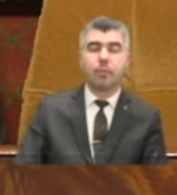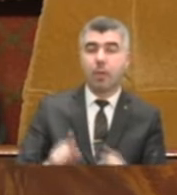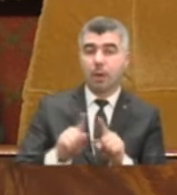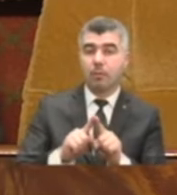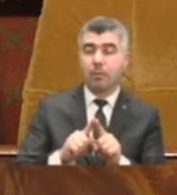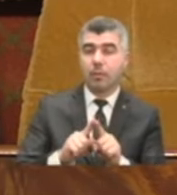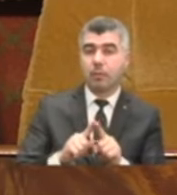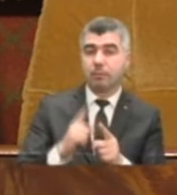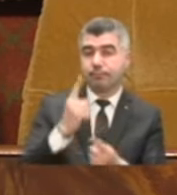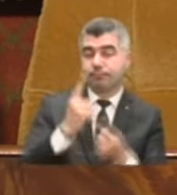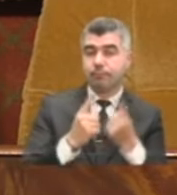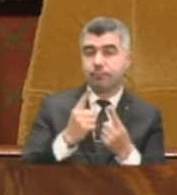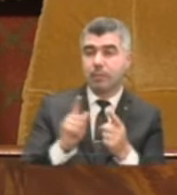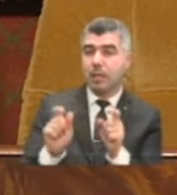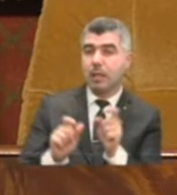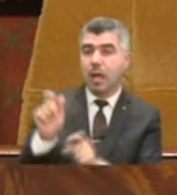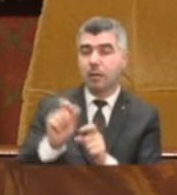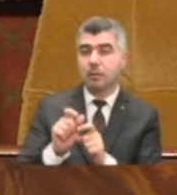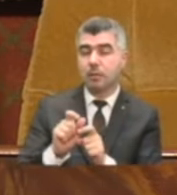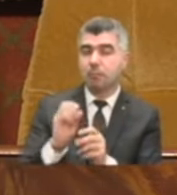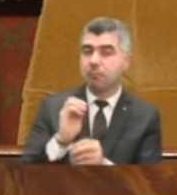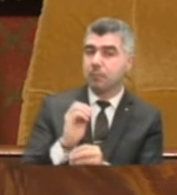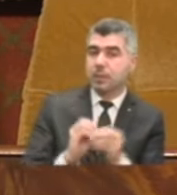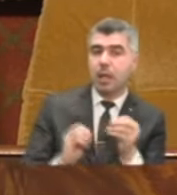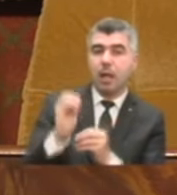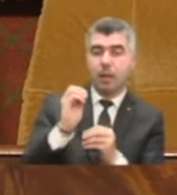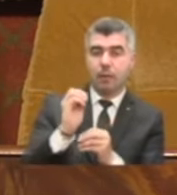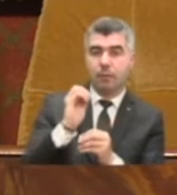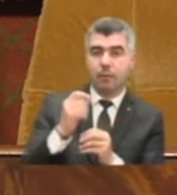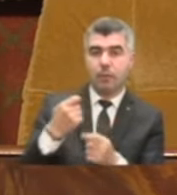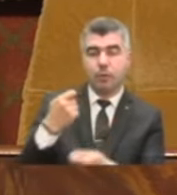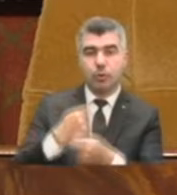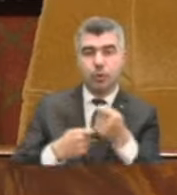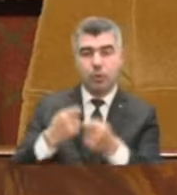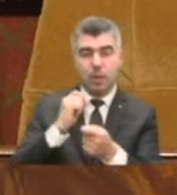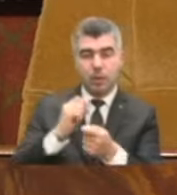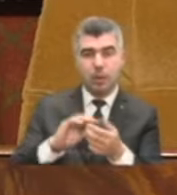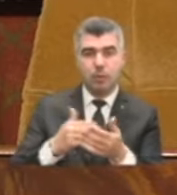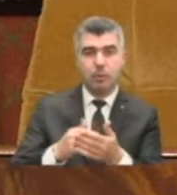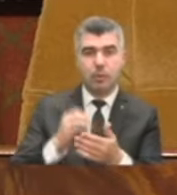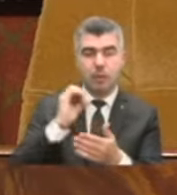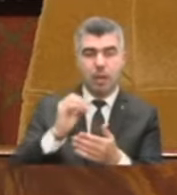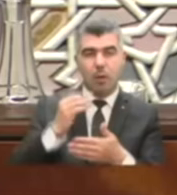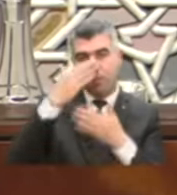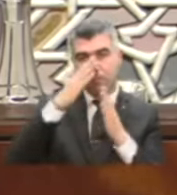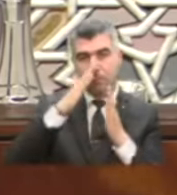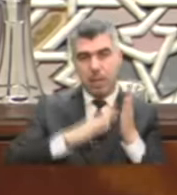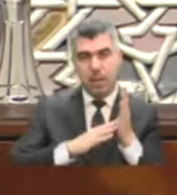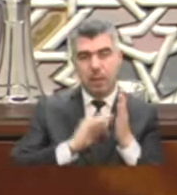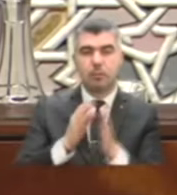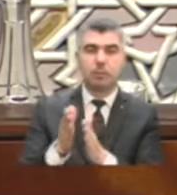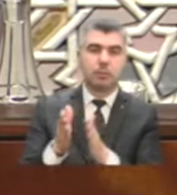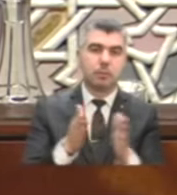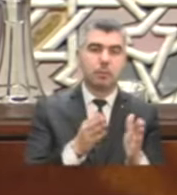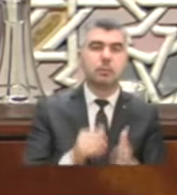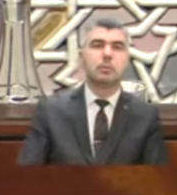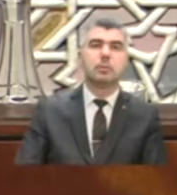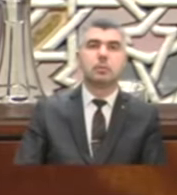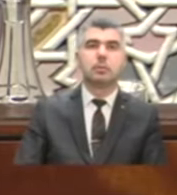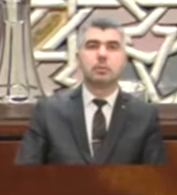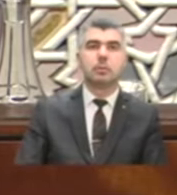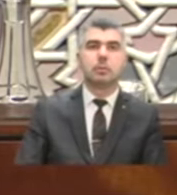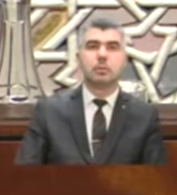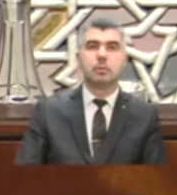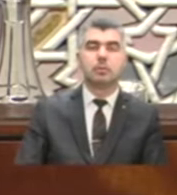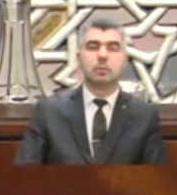السلبية على المرتفقين والتجار الدولية بالنسبة للمغرب. وشكرا سيد الوزير. شكرا سيد النائب